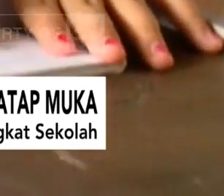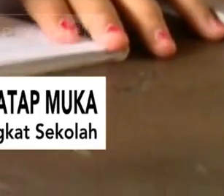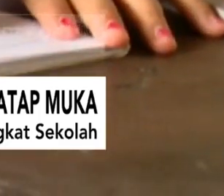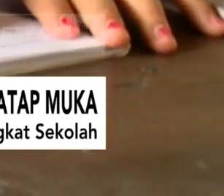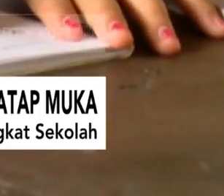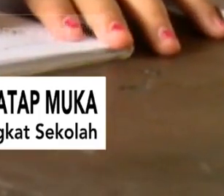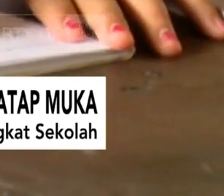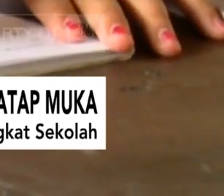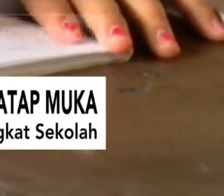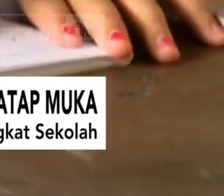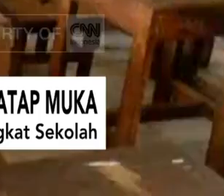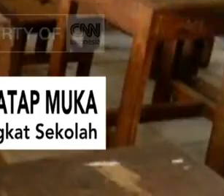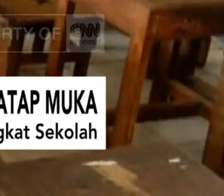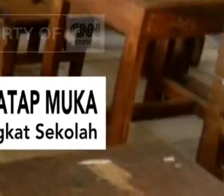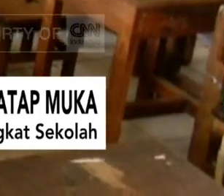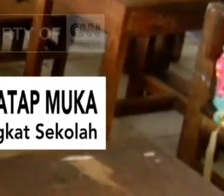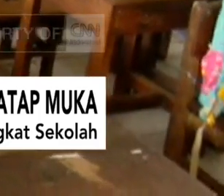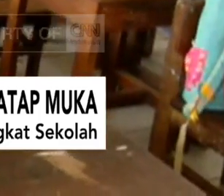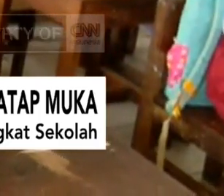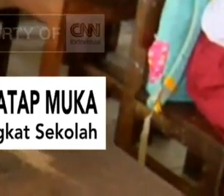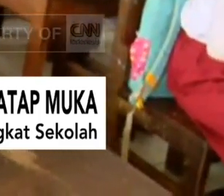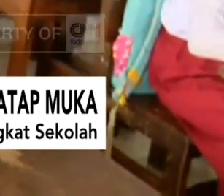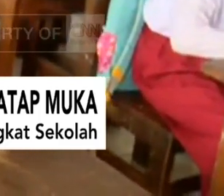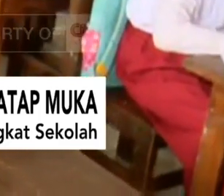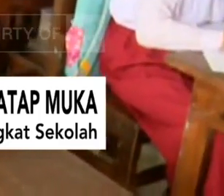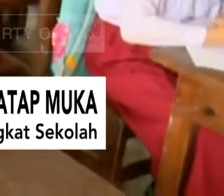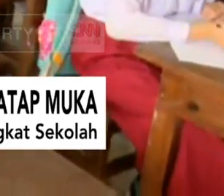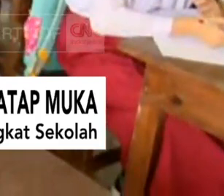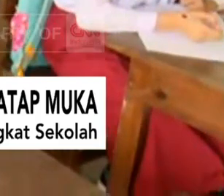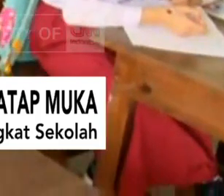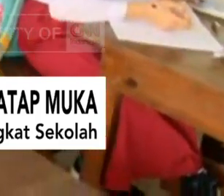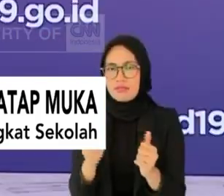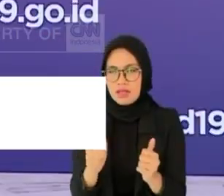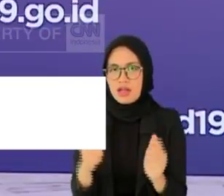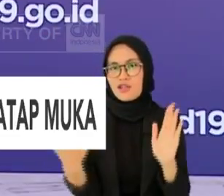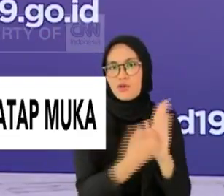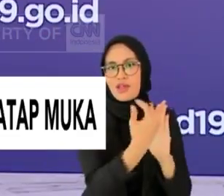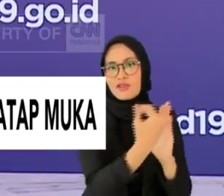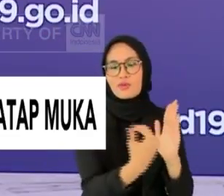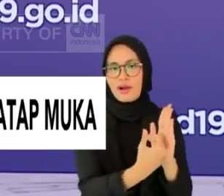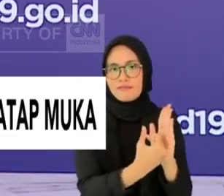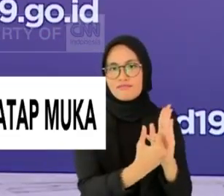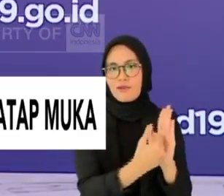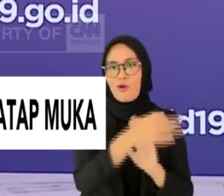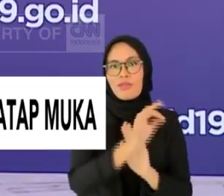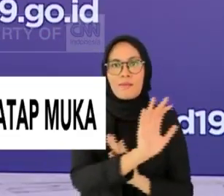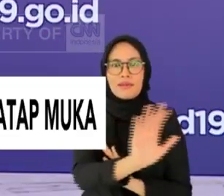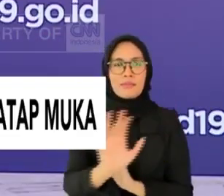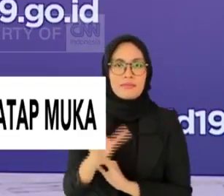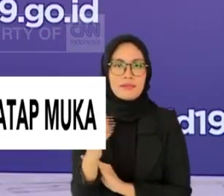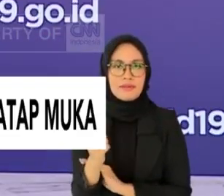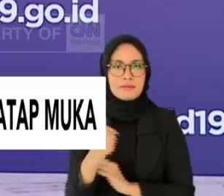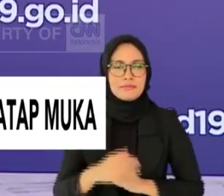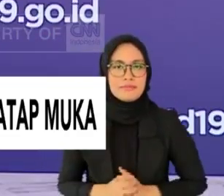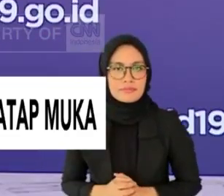kegiatan belajar langsung terbatas. Untuk itu, sinergi seluruh pihak dibutuhkan saat ini. Penting untuk diketahui